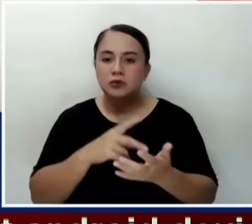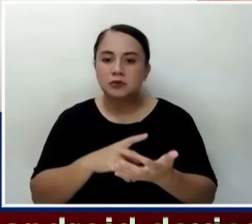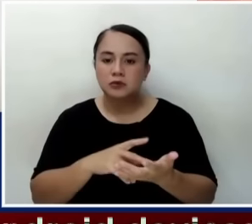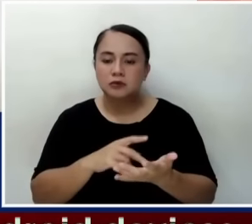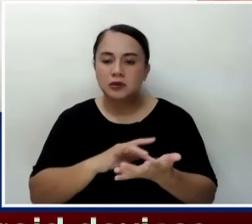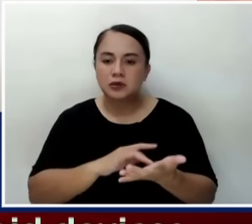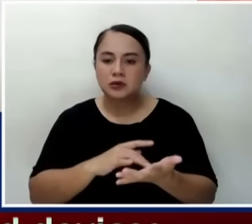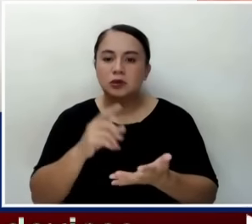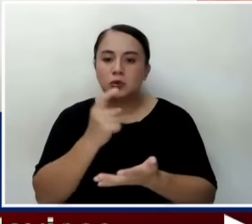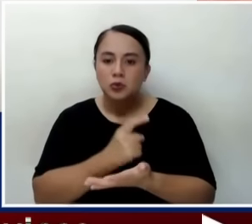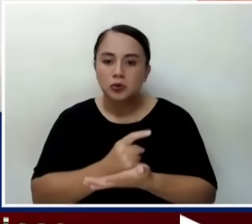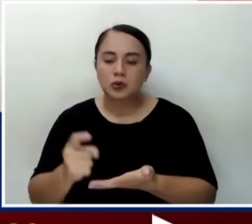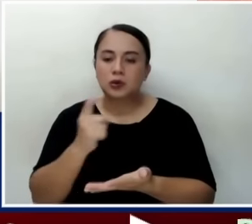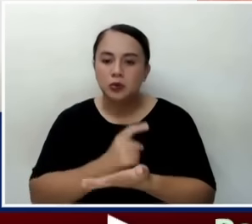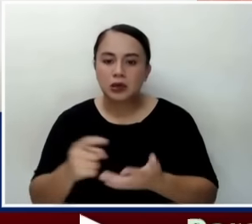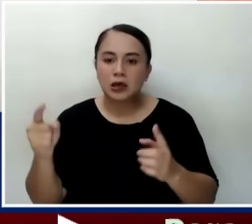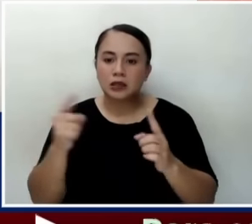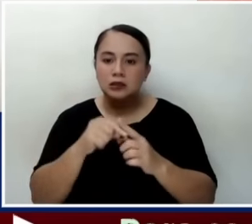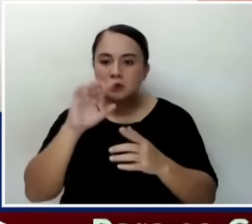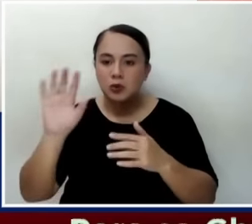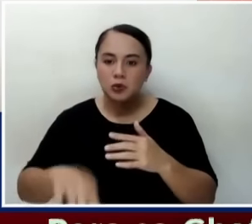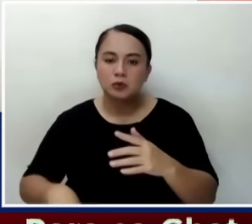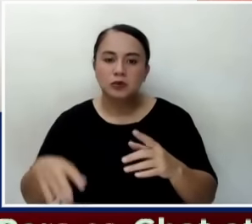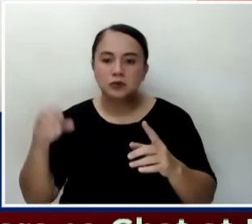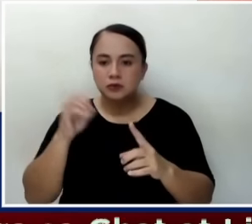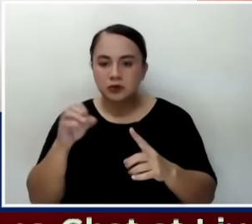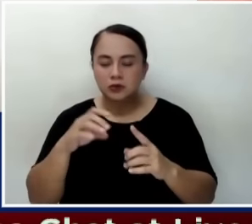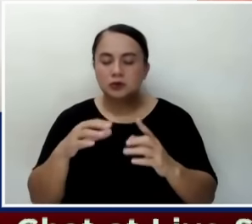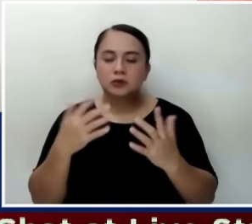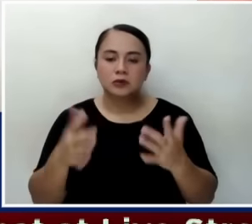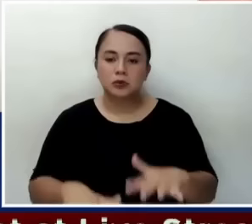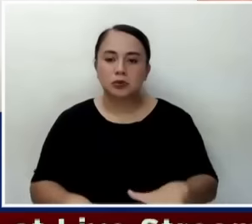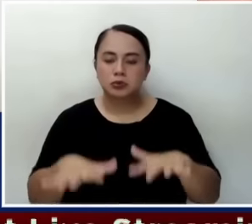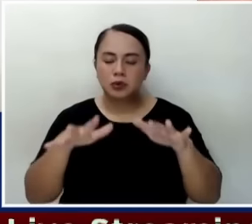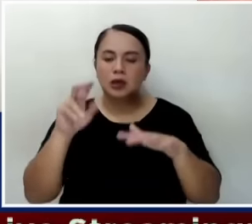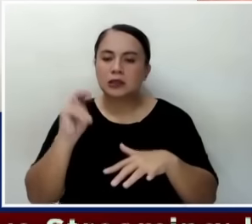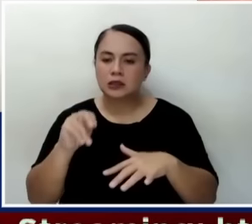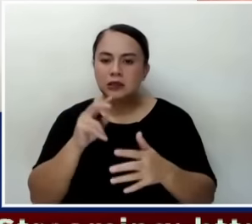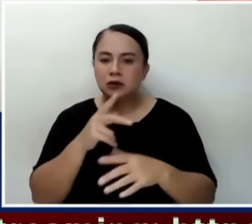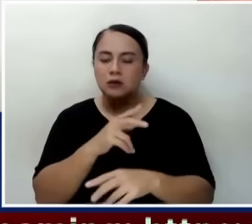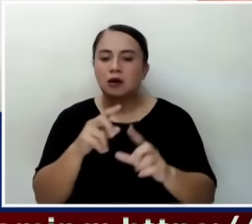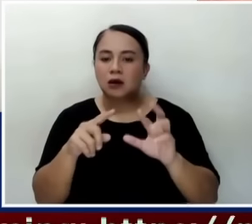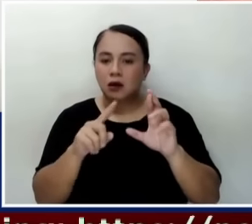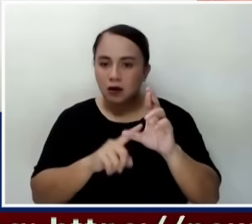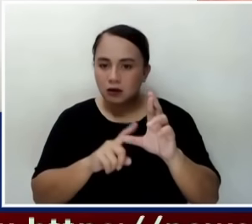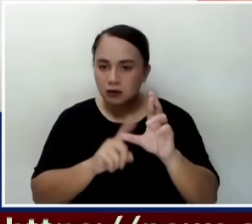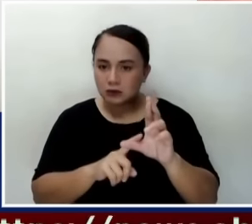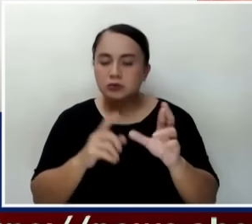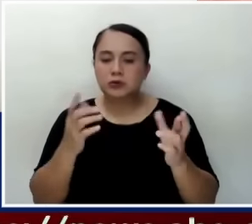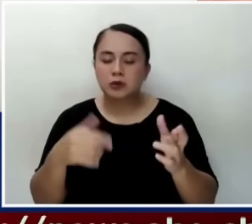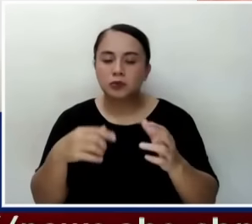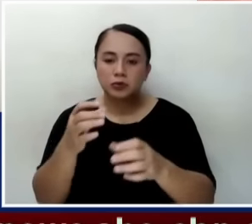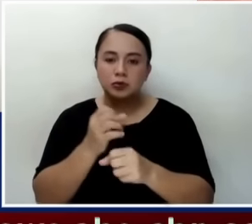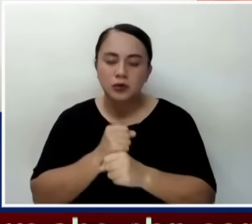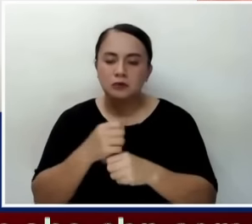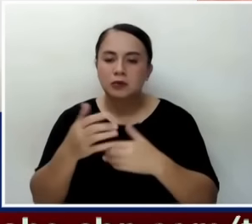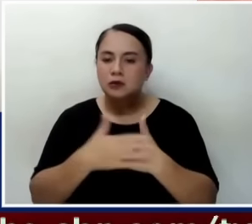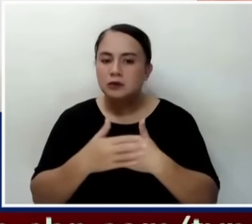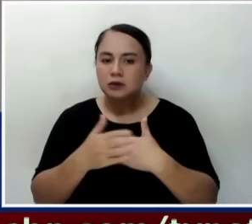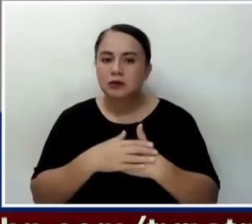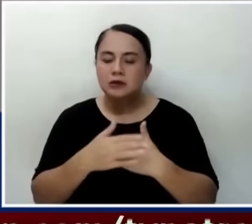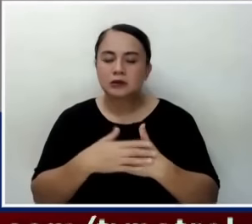linggo hanggang matapos ang exposure sa baha. Kailangan ng reseta ang doxycycline na maaaring makuha sa pinakamalapit na